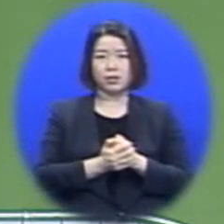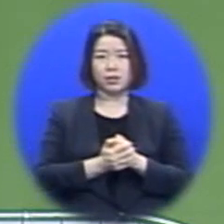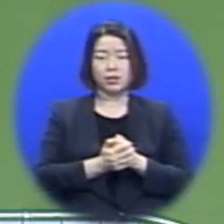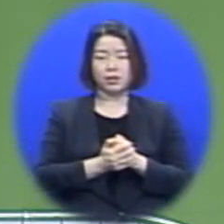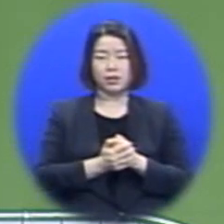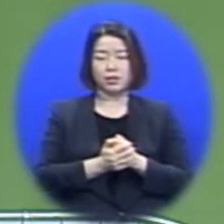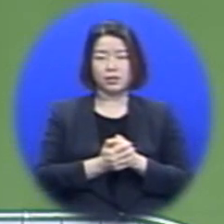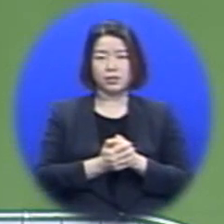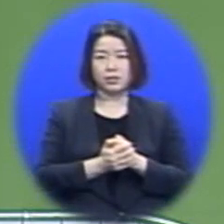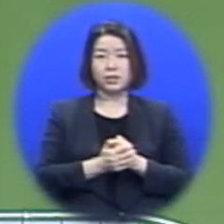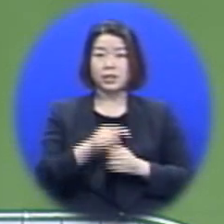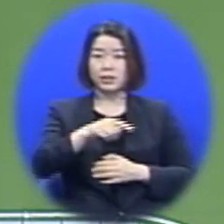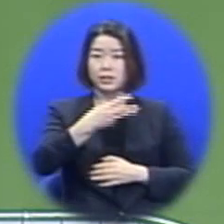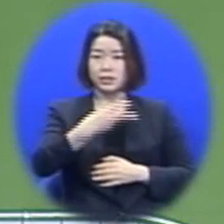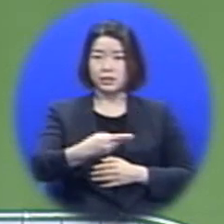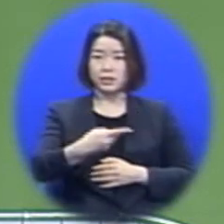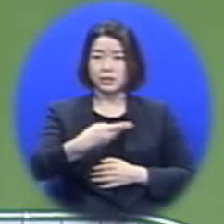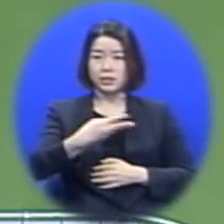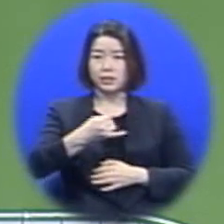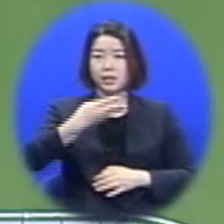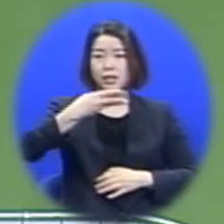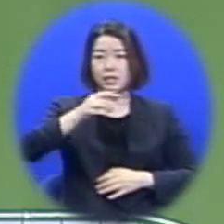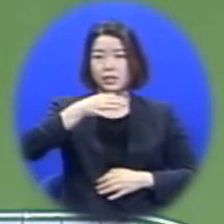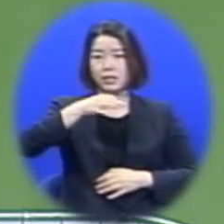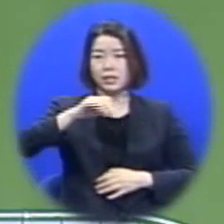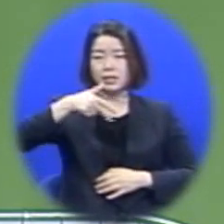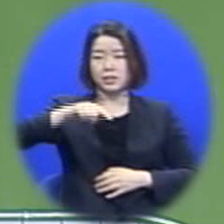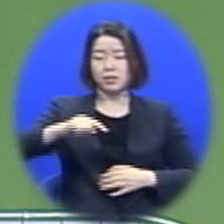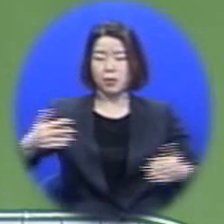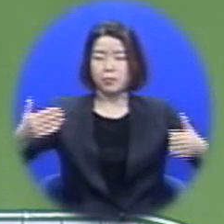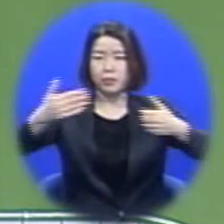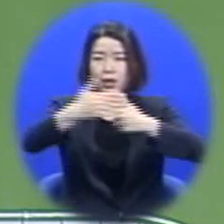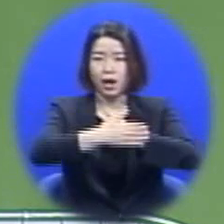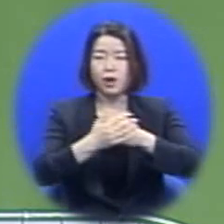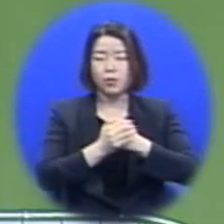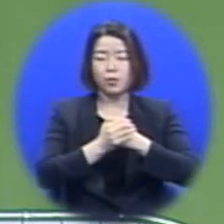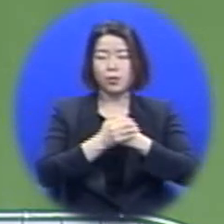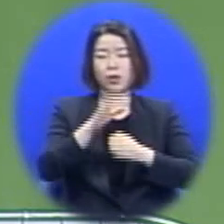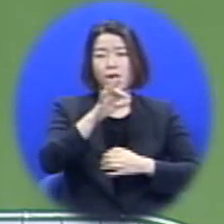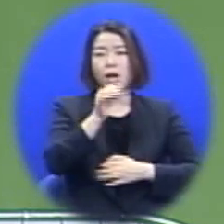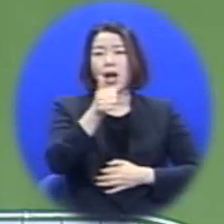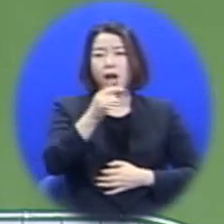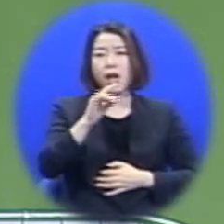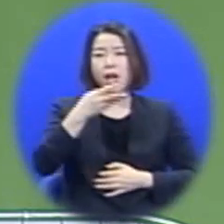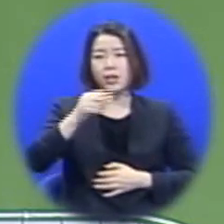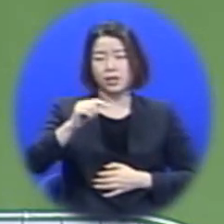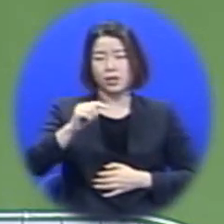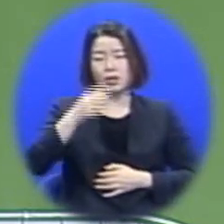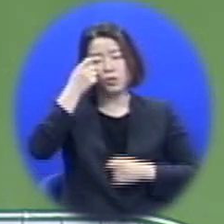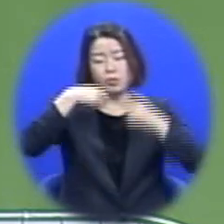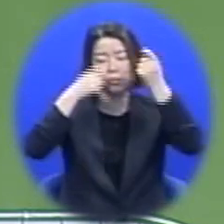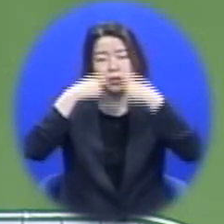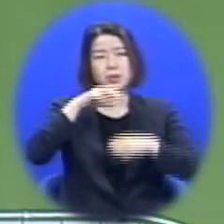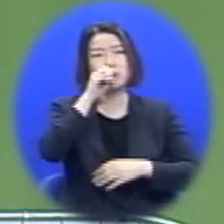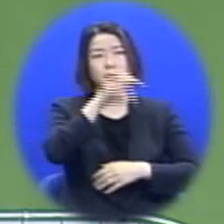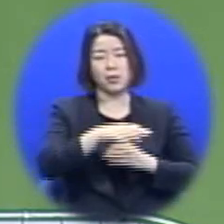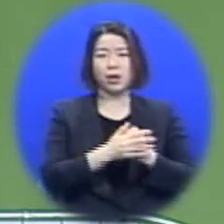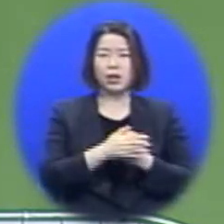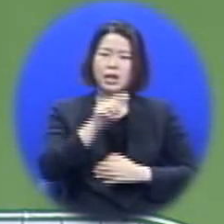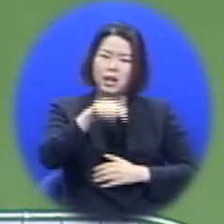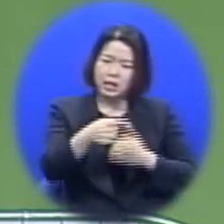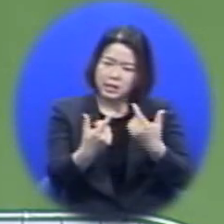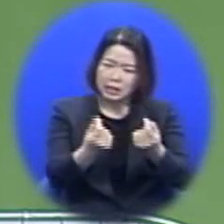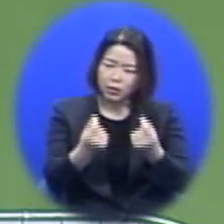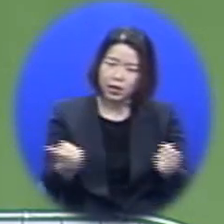그 트레이저를 끌어안고 이 해리 팔머가 웁니다. 그러면서 말해요.